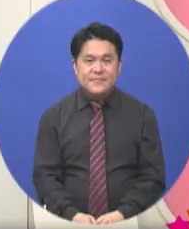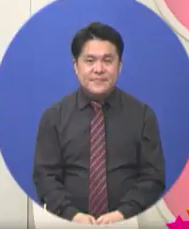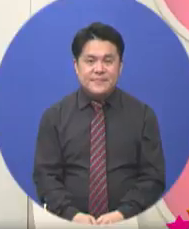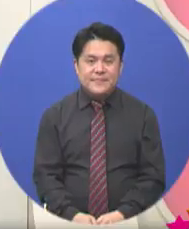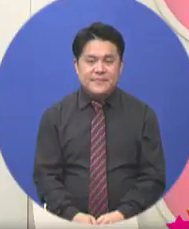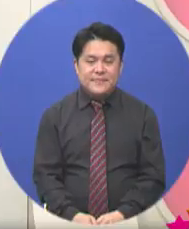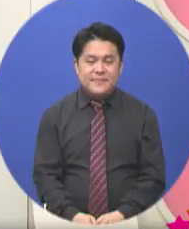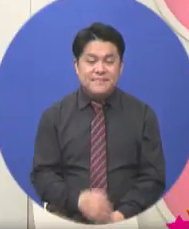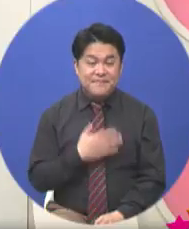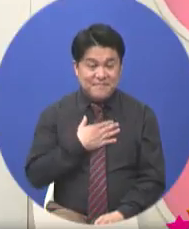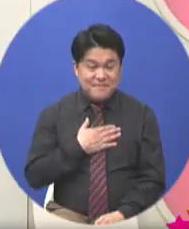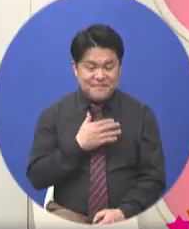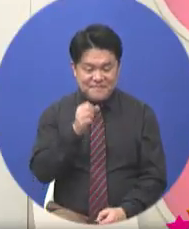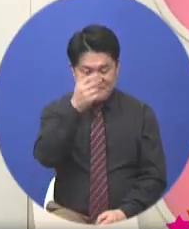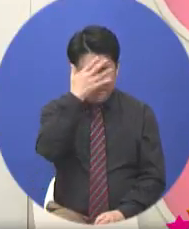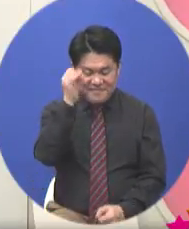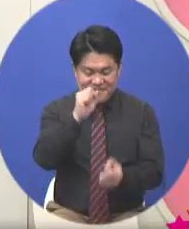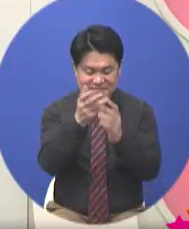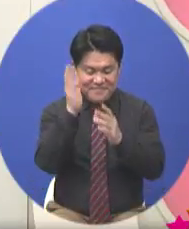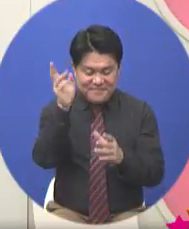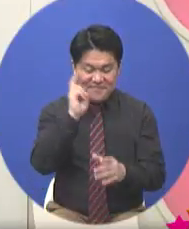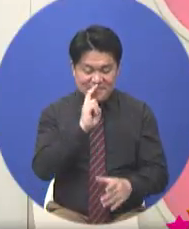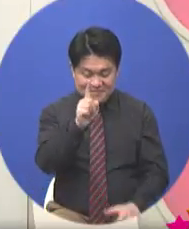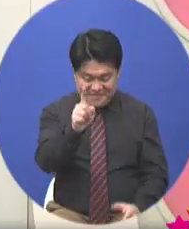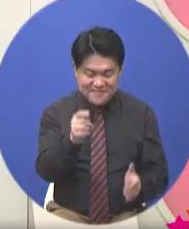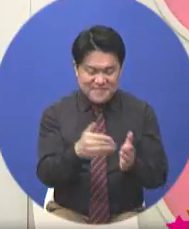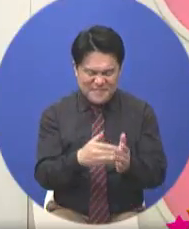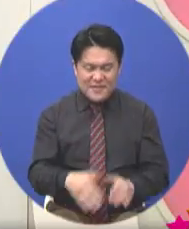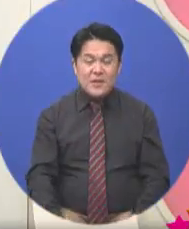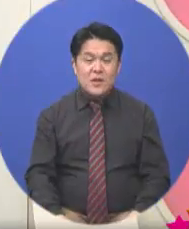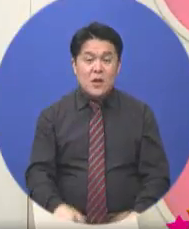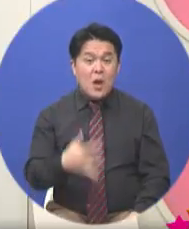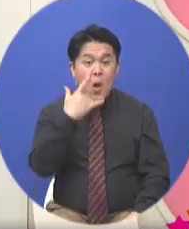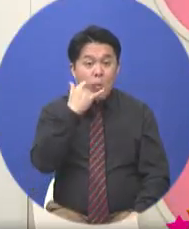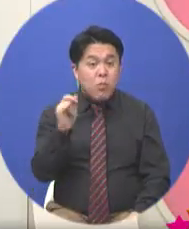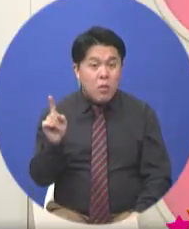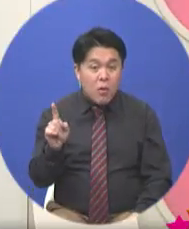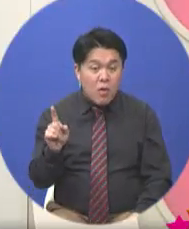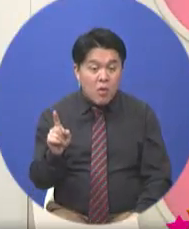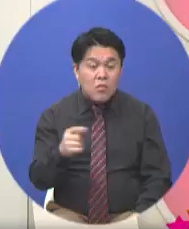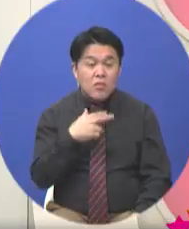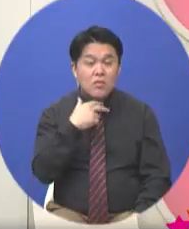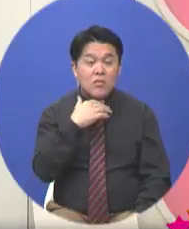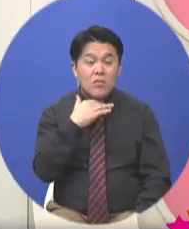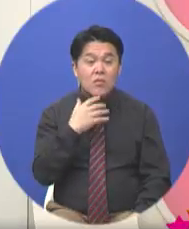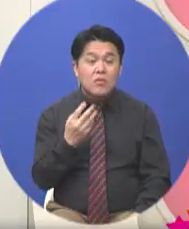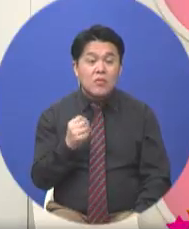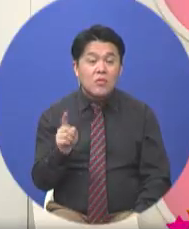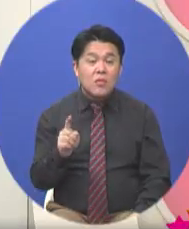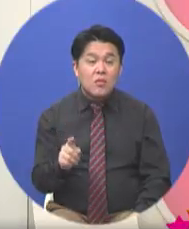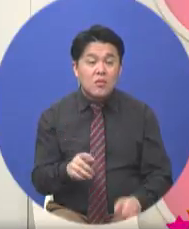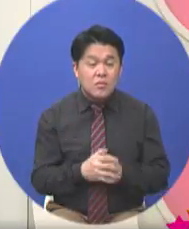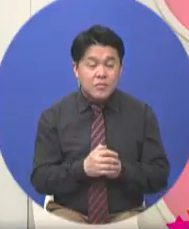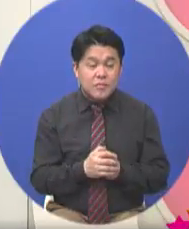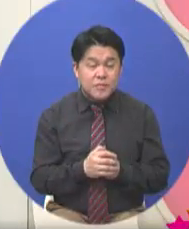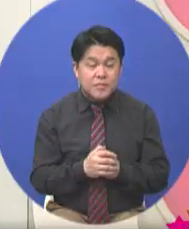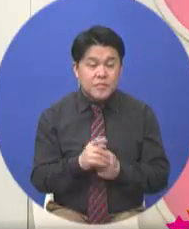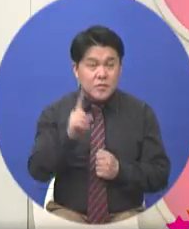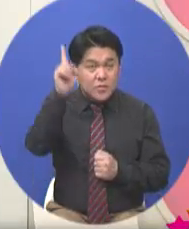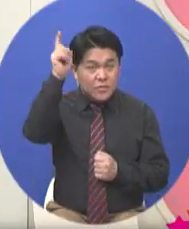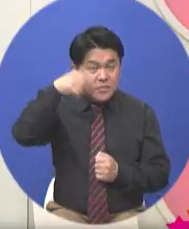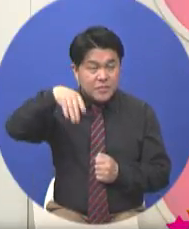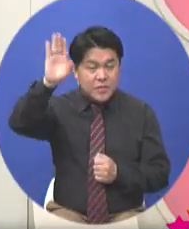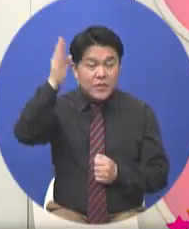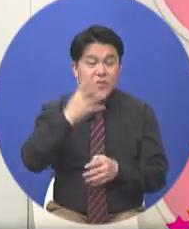예. 그 발미꽃 사연을 신청을 했습니다. 그러시군요. 고맙습니다. 부모님께서는 연세가 언제 이렇게 서울